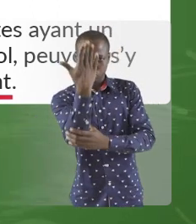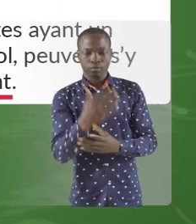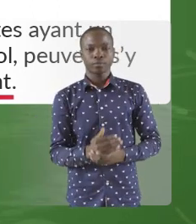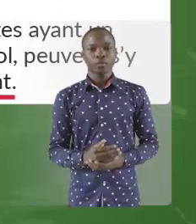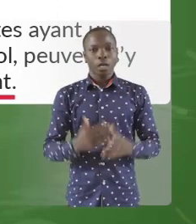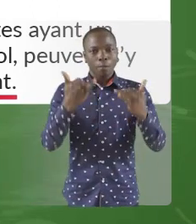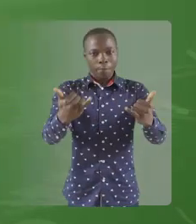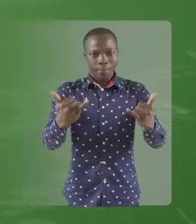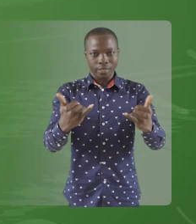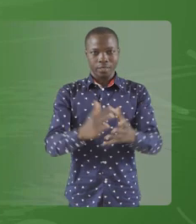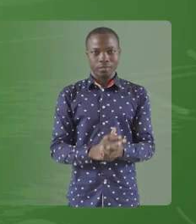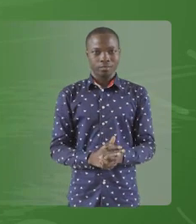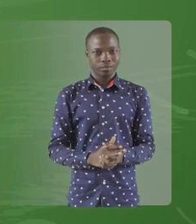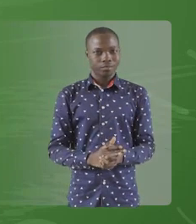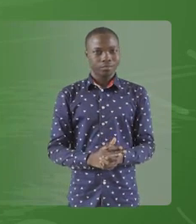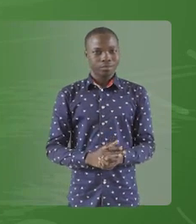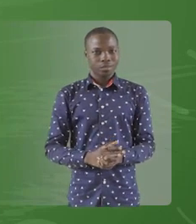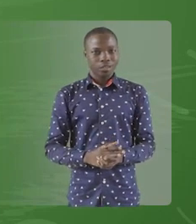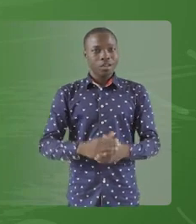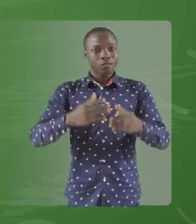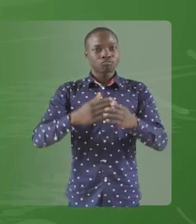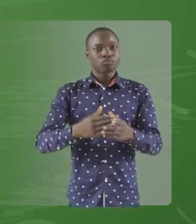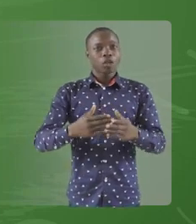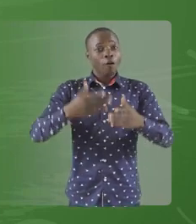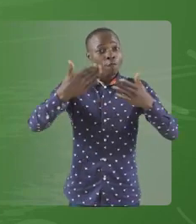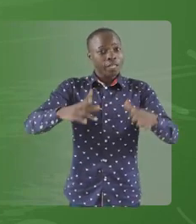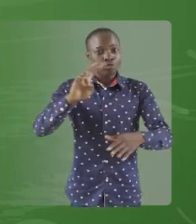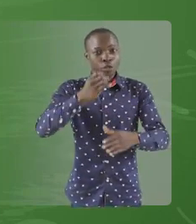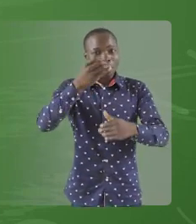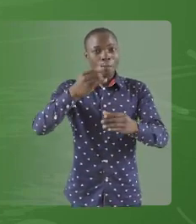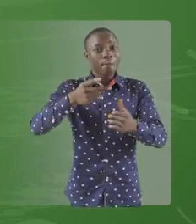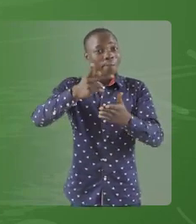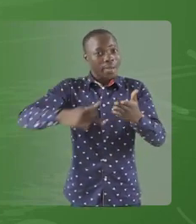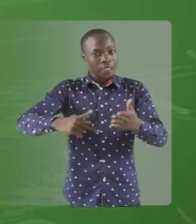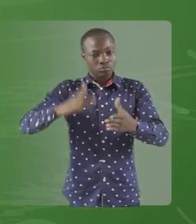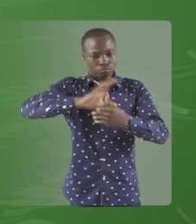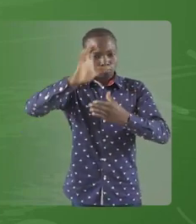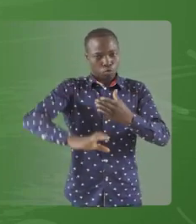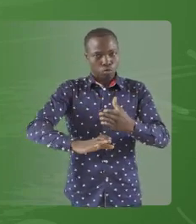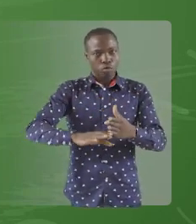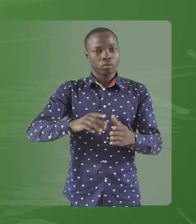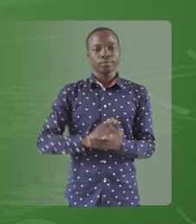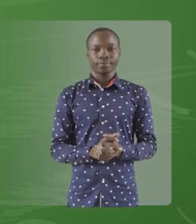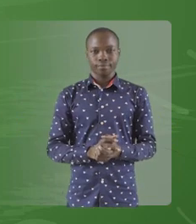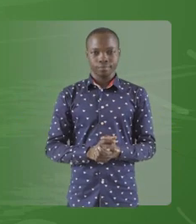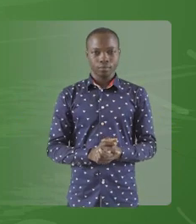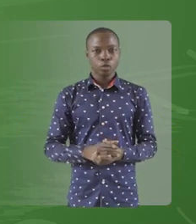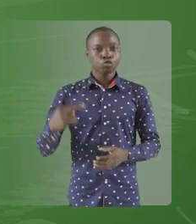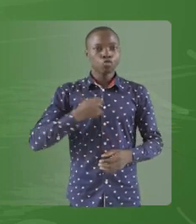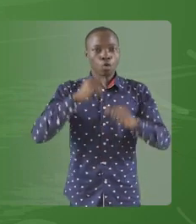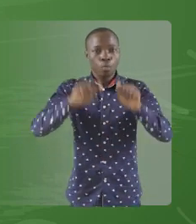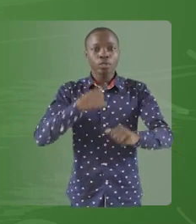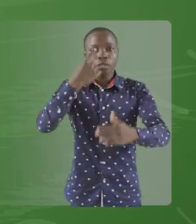Nous allons tirer maintenant une conclusion à cette deuxième partie. Nous pouvons